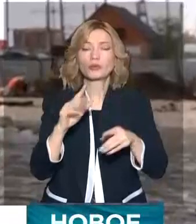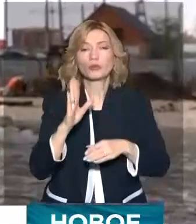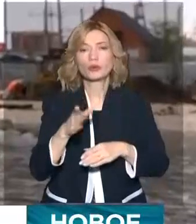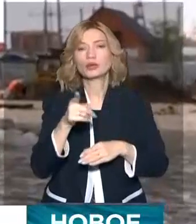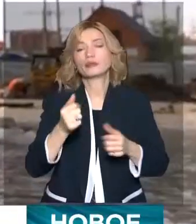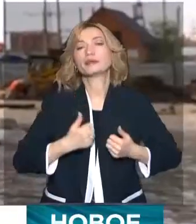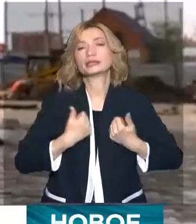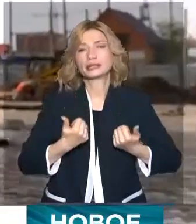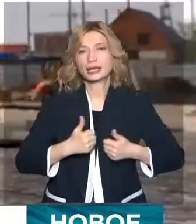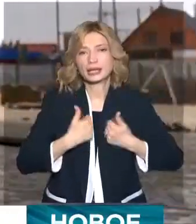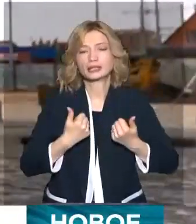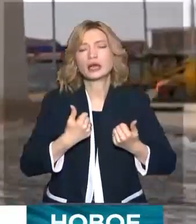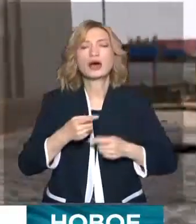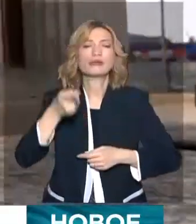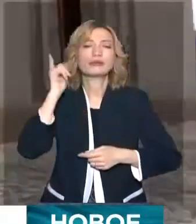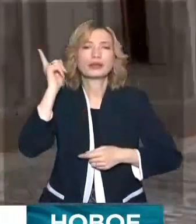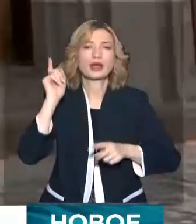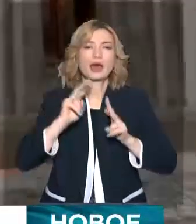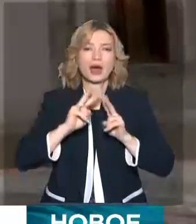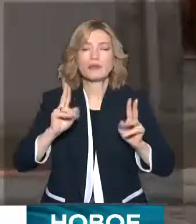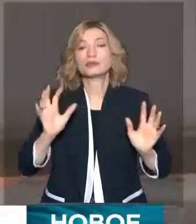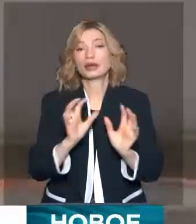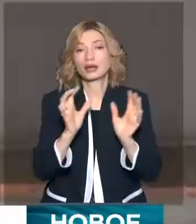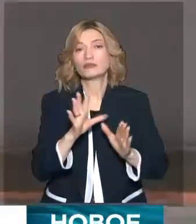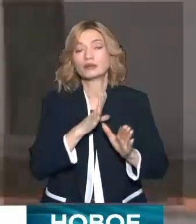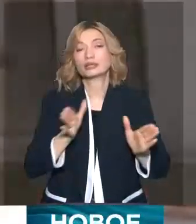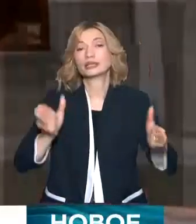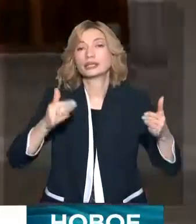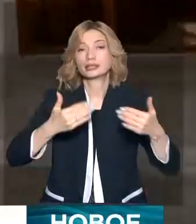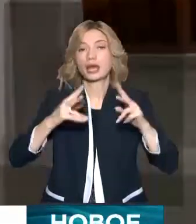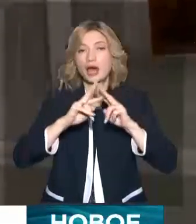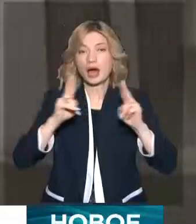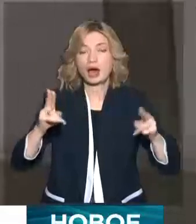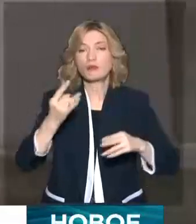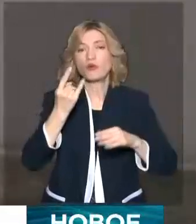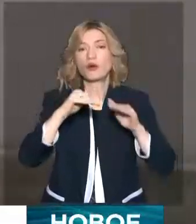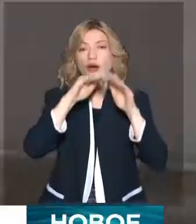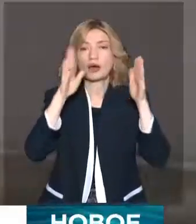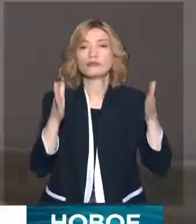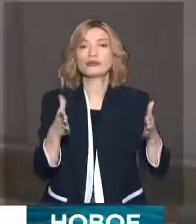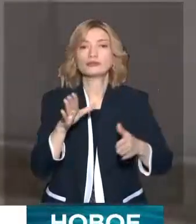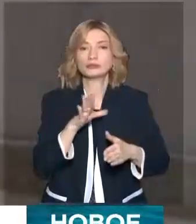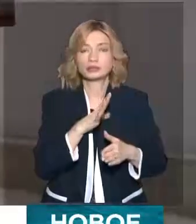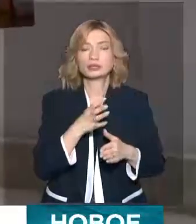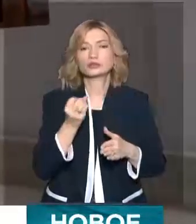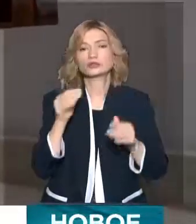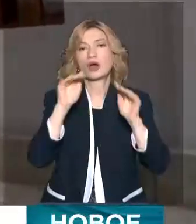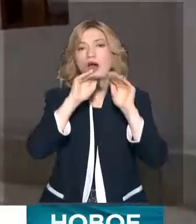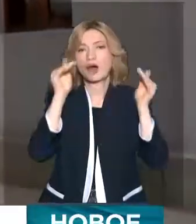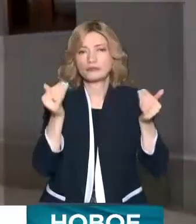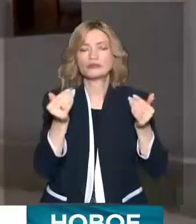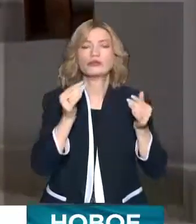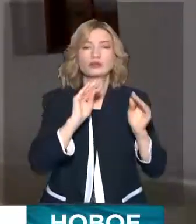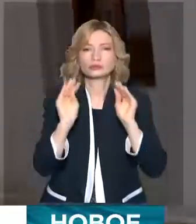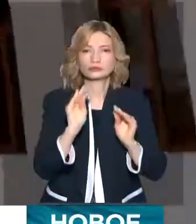попытались сохранить здесь атмосферу прошлого. Остались прежними стены и арочные окна, а также удалось восстановить минарет. Его высота